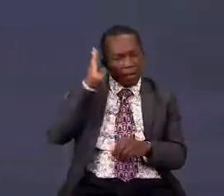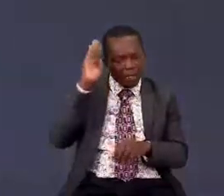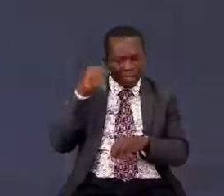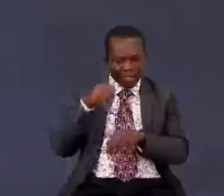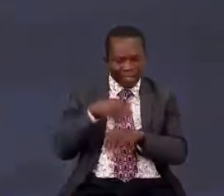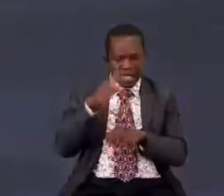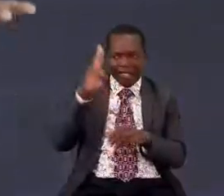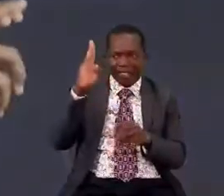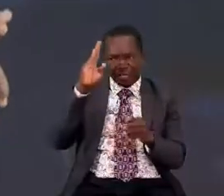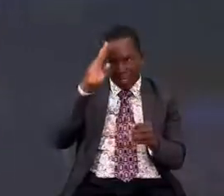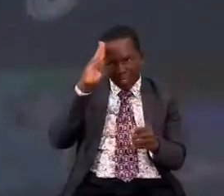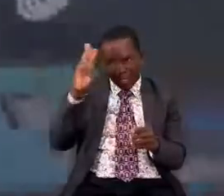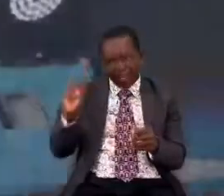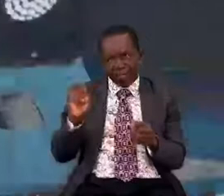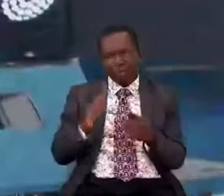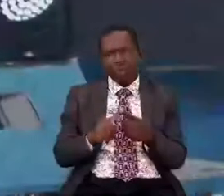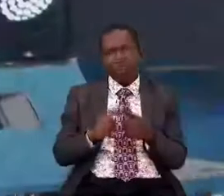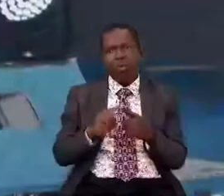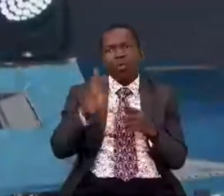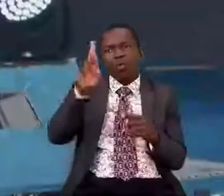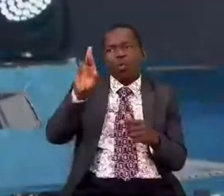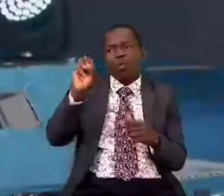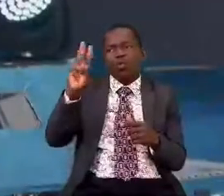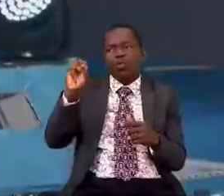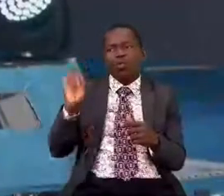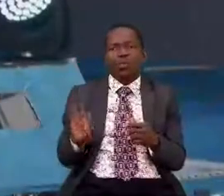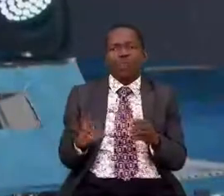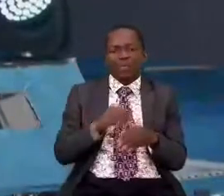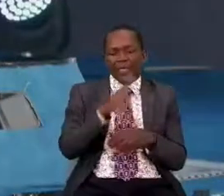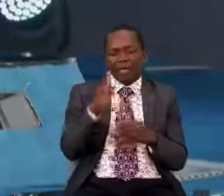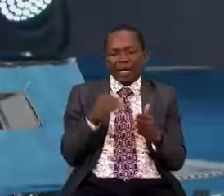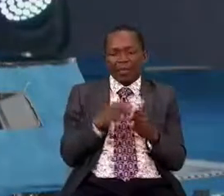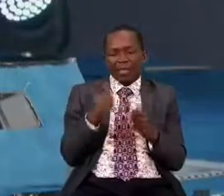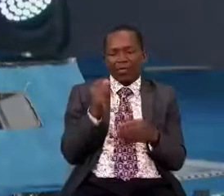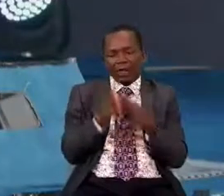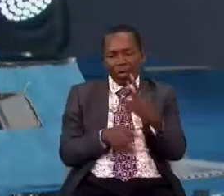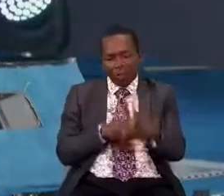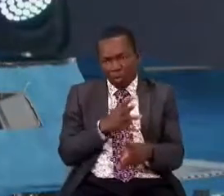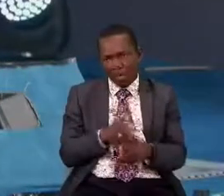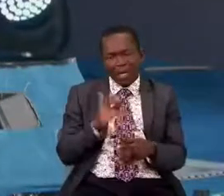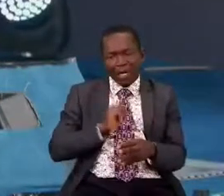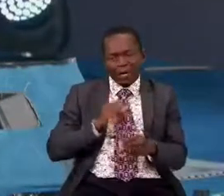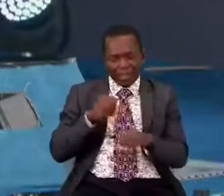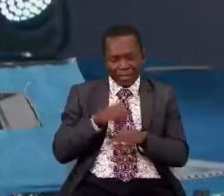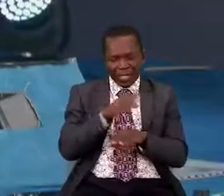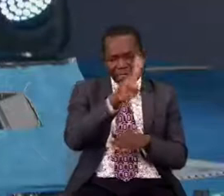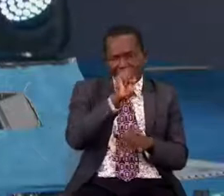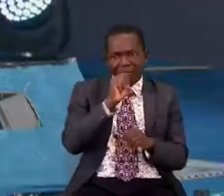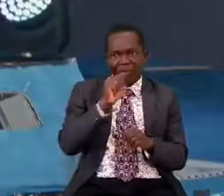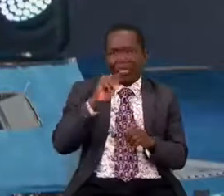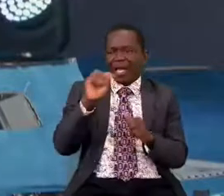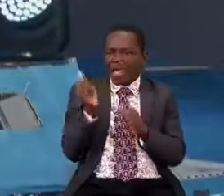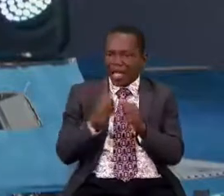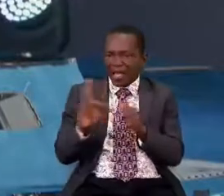l'enverrai partout. Et il prêchera dans les synagogues, il prêchera à Athènes, il prêchera dans les champs. Il